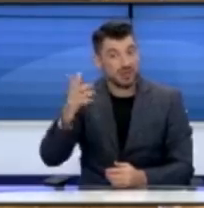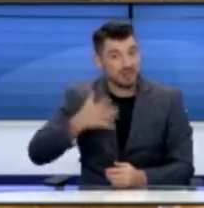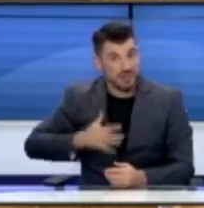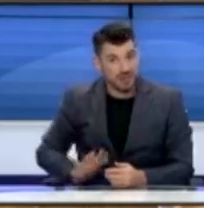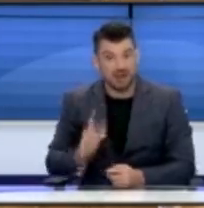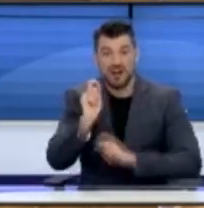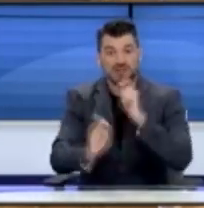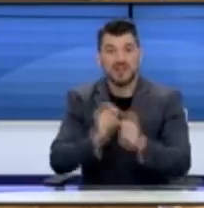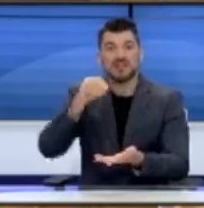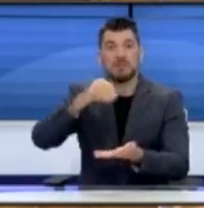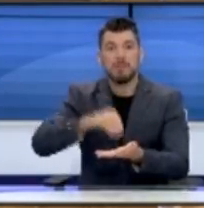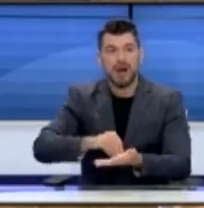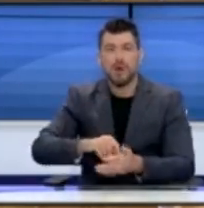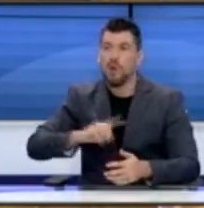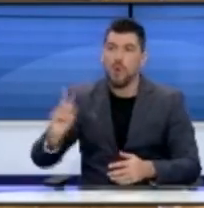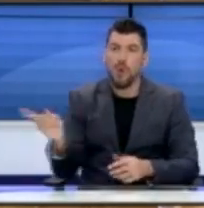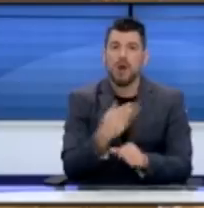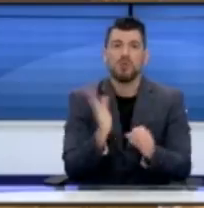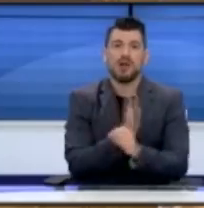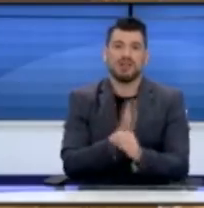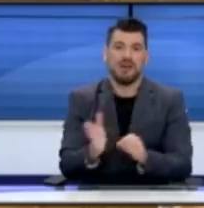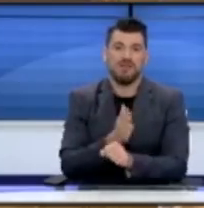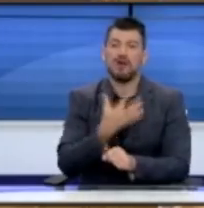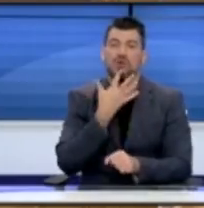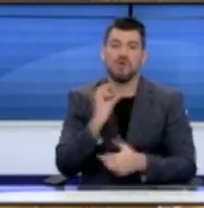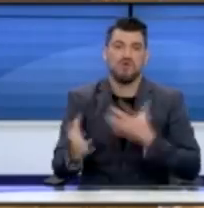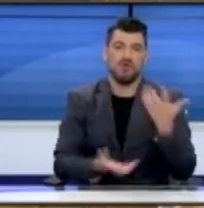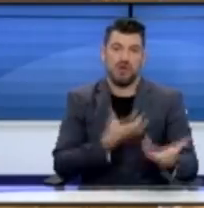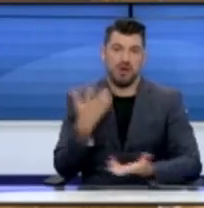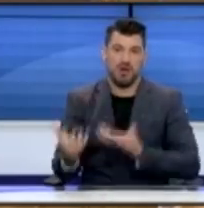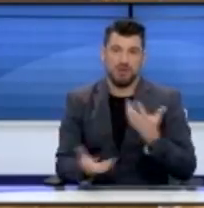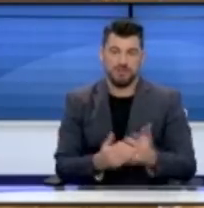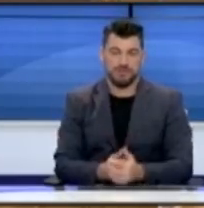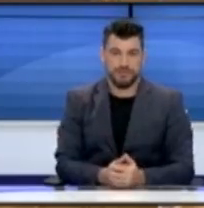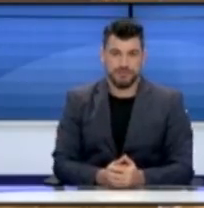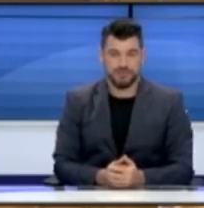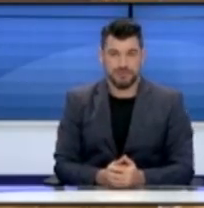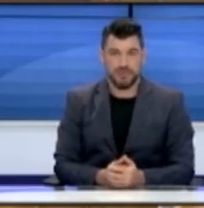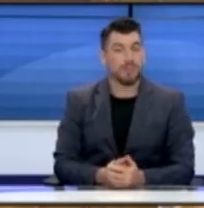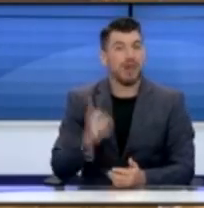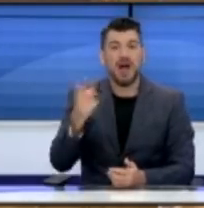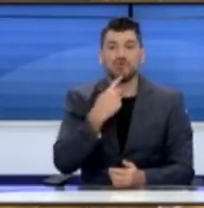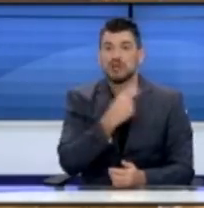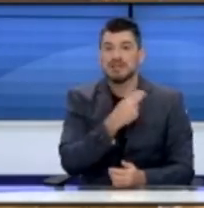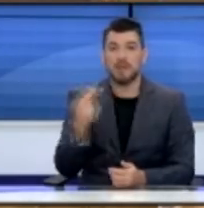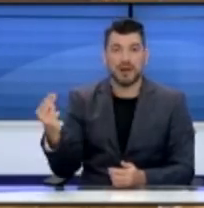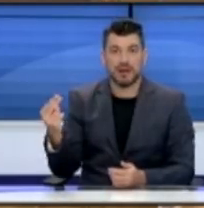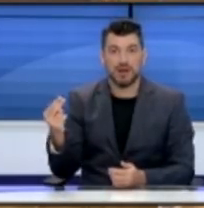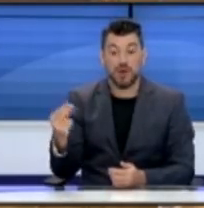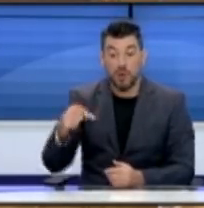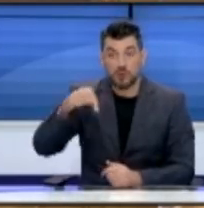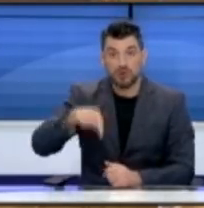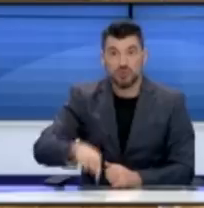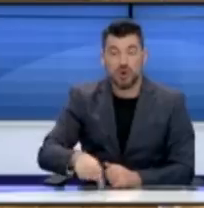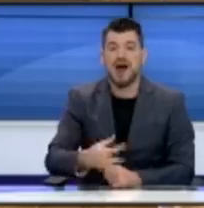φωτιές, ότι η δέσμευσή σας είναι να ξανακερδίσουμε ό,τι χάσαμε. Αυτό σημαίνει πως είναι ανάγκη